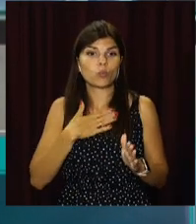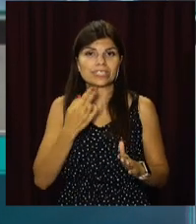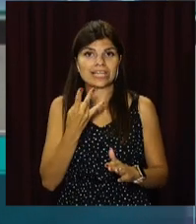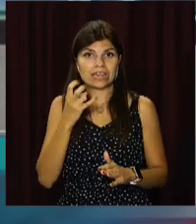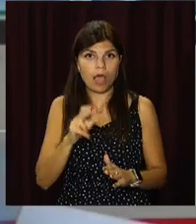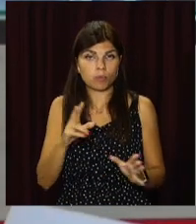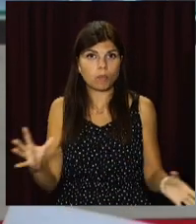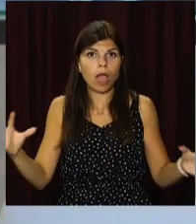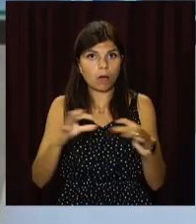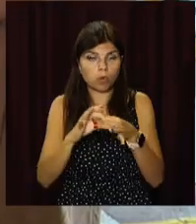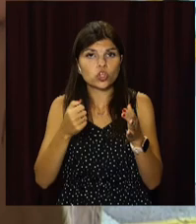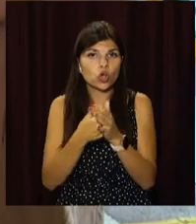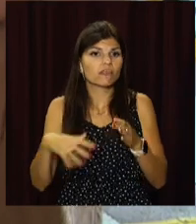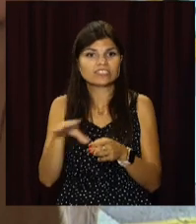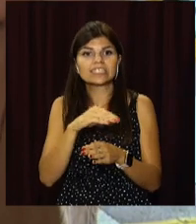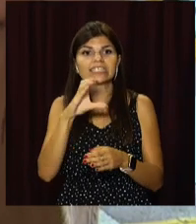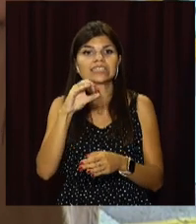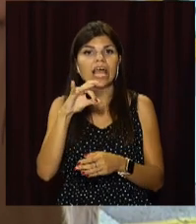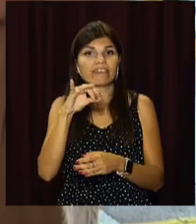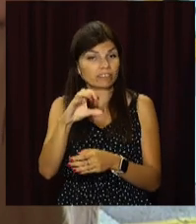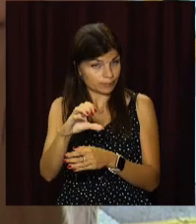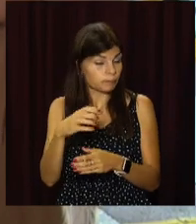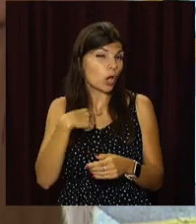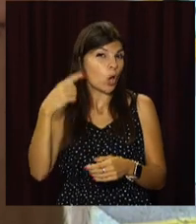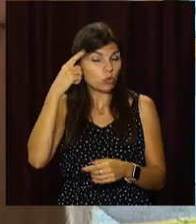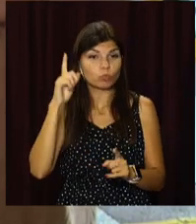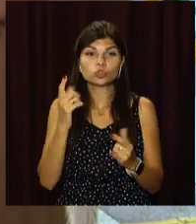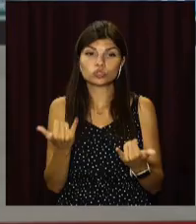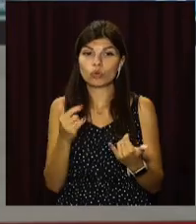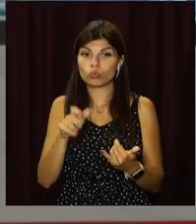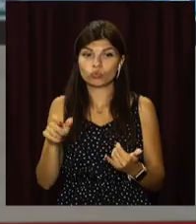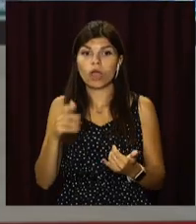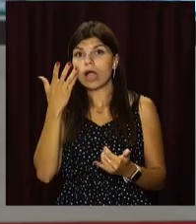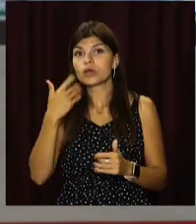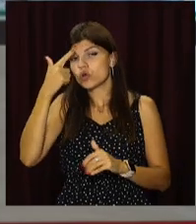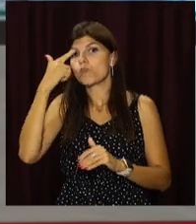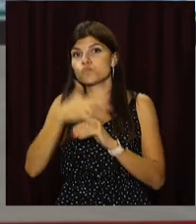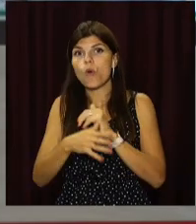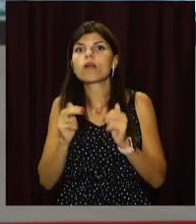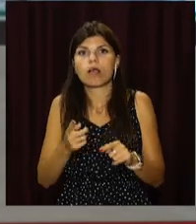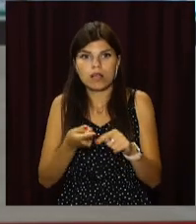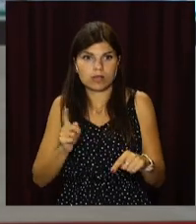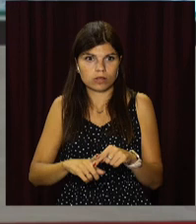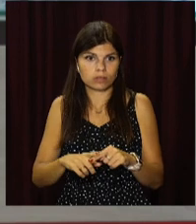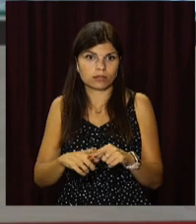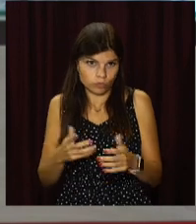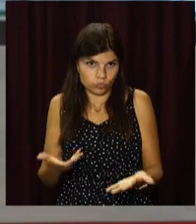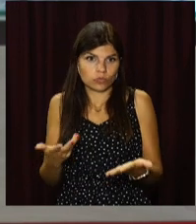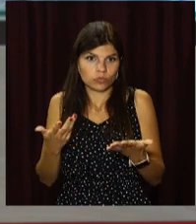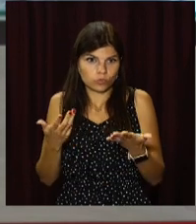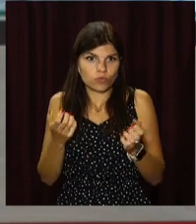ЦНАПі підключені до всіх сервісів. Я думаю, що зараз люди, коли зрозуміють, як це